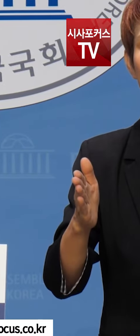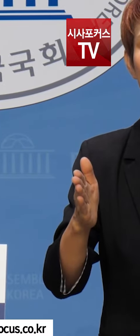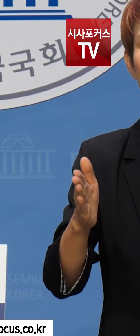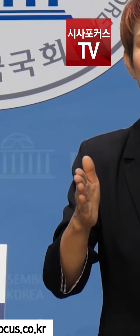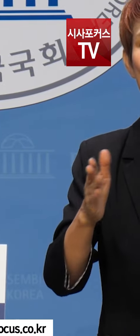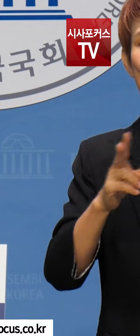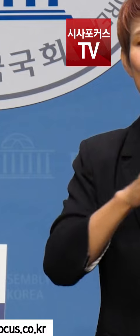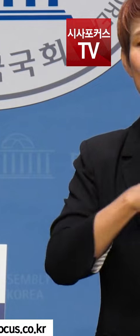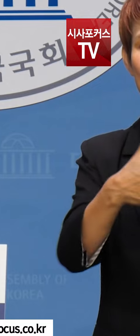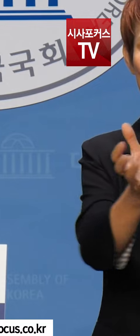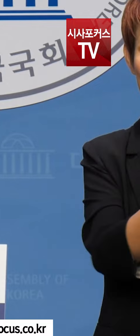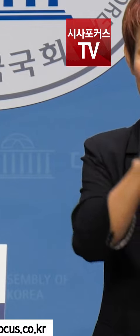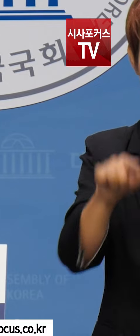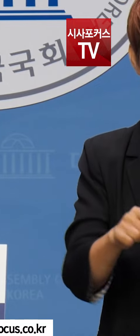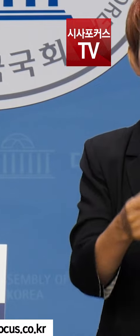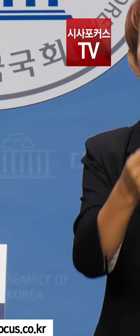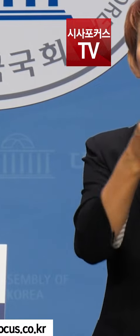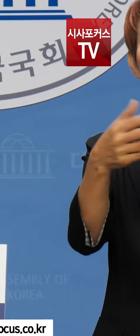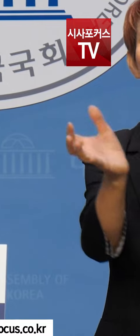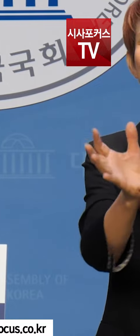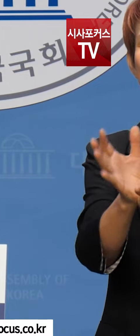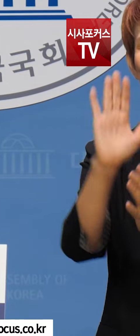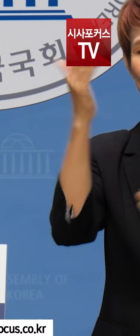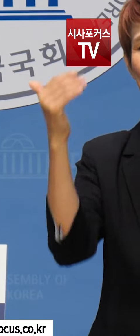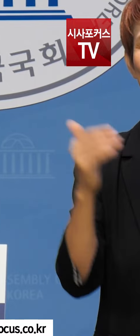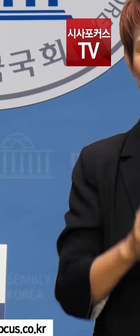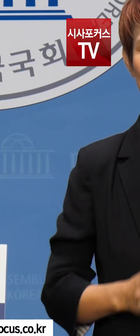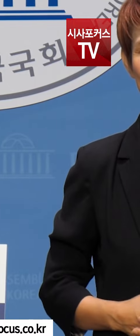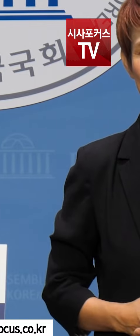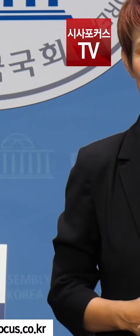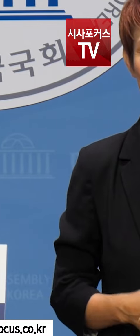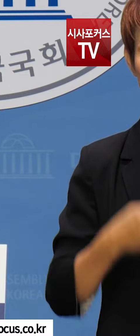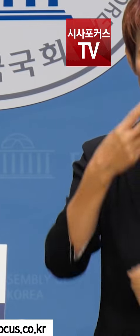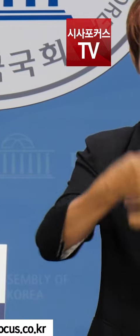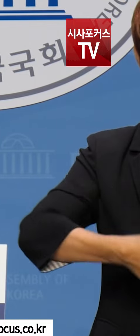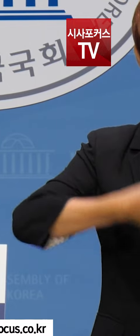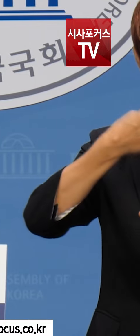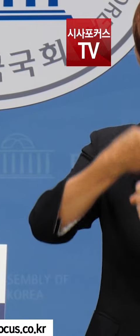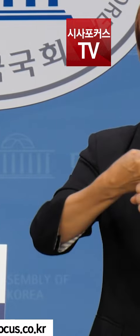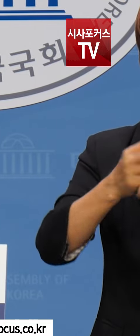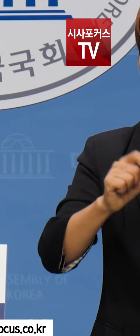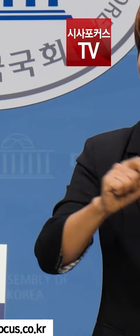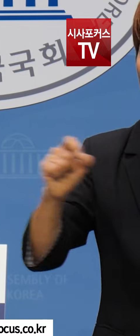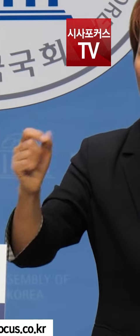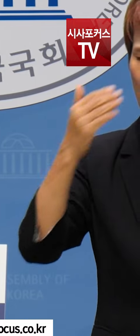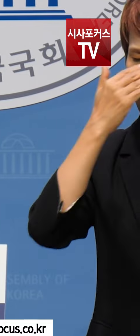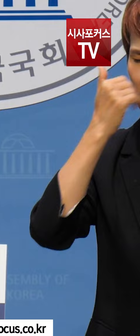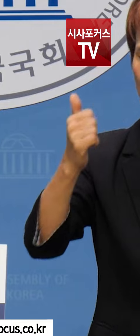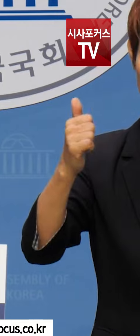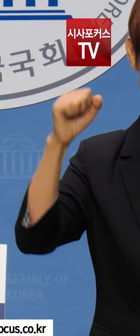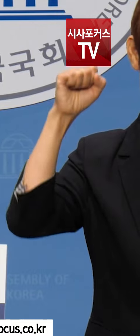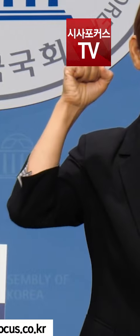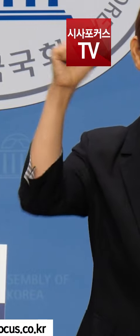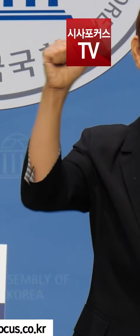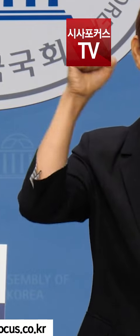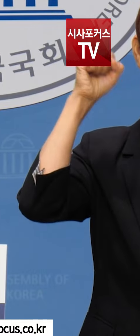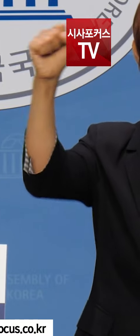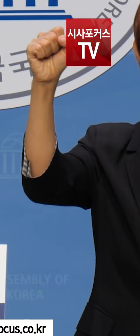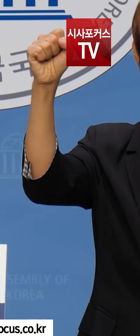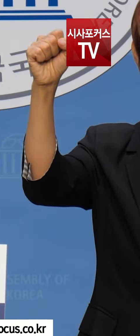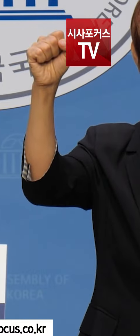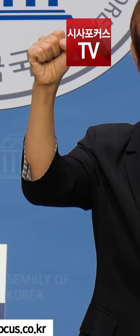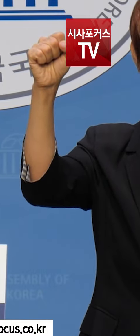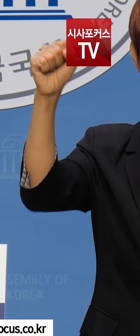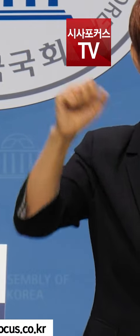당당히 역사에 섰습니다. 3년은 너무 길다는 9월은